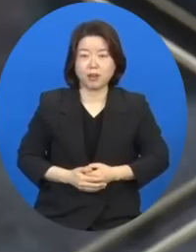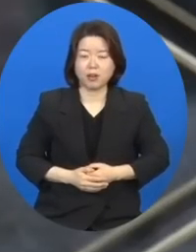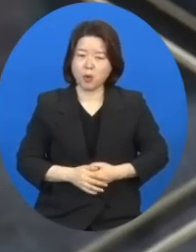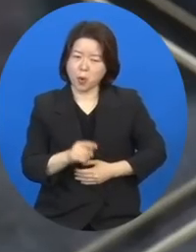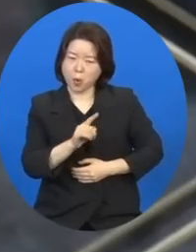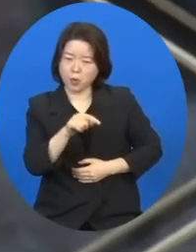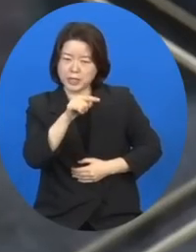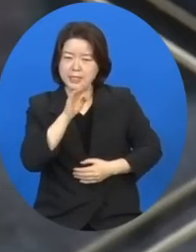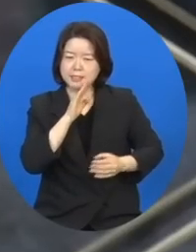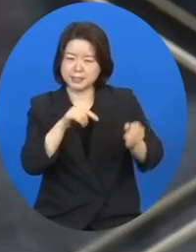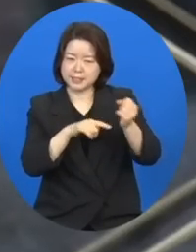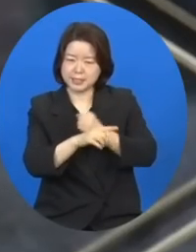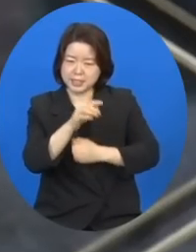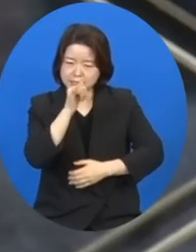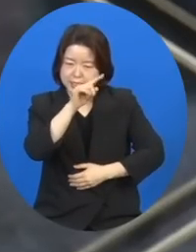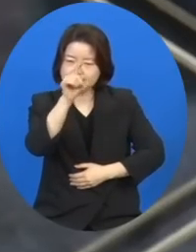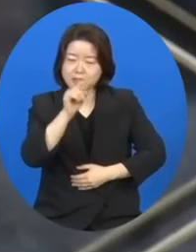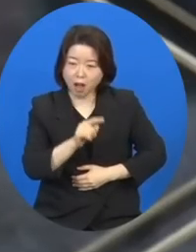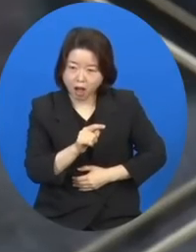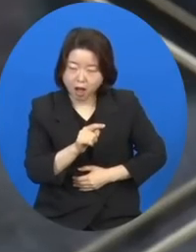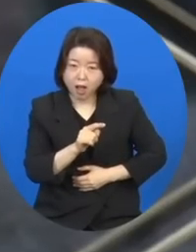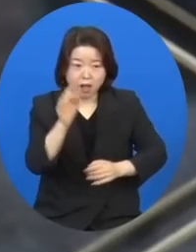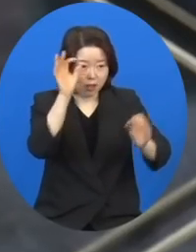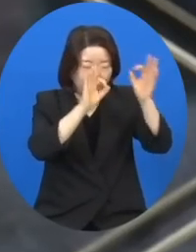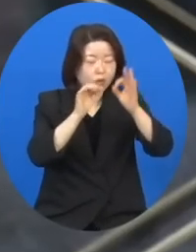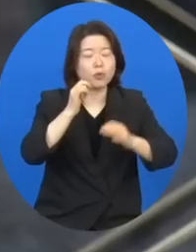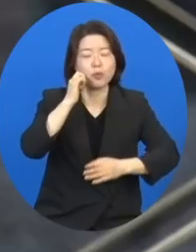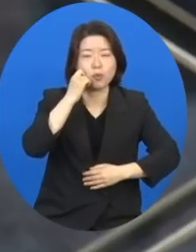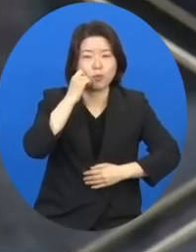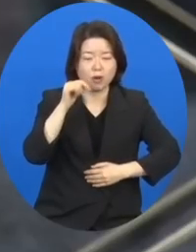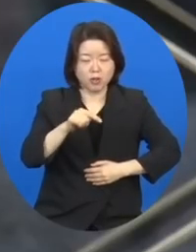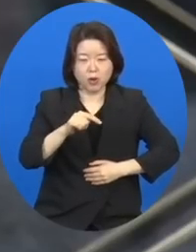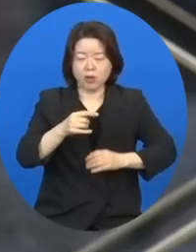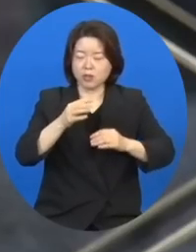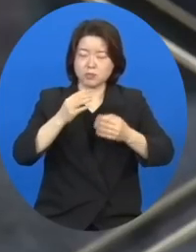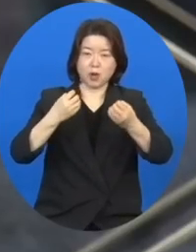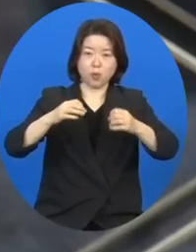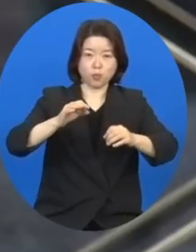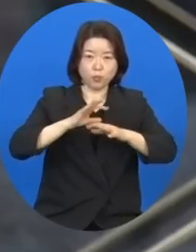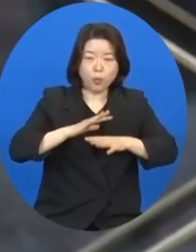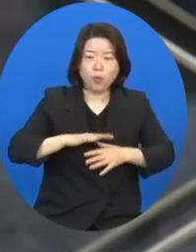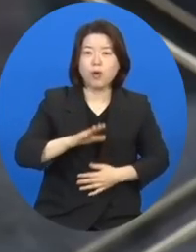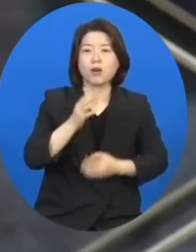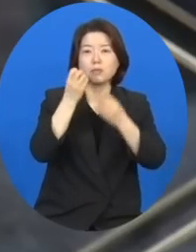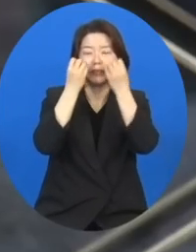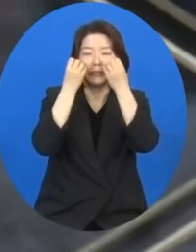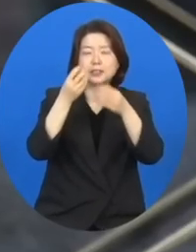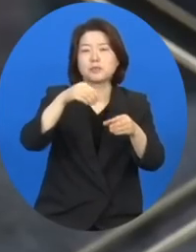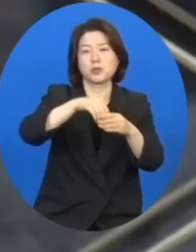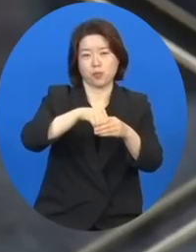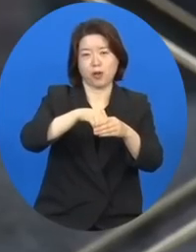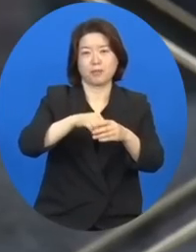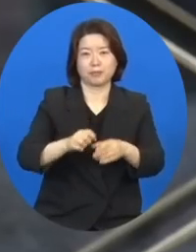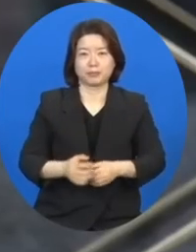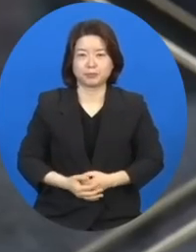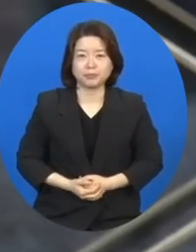진리가 담겨 있나 찾을 수 없을 정도로 놀라운 신비가 담겨 있습니다. 이 에베소서